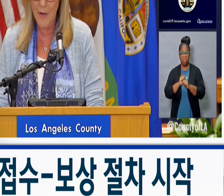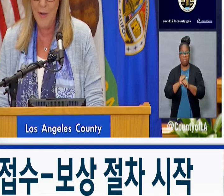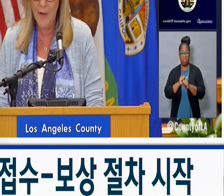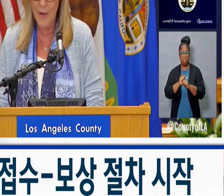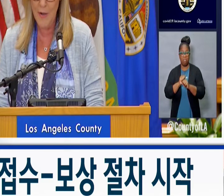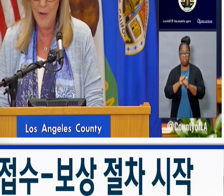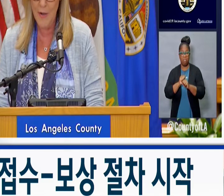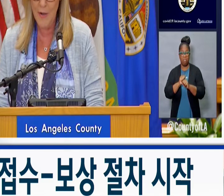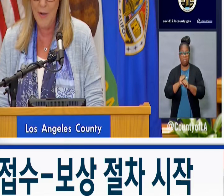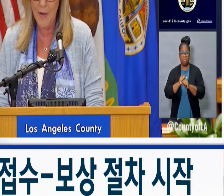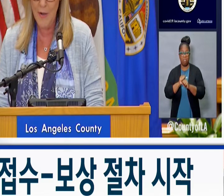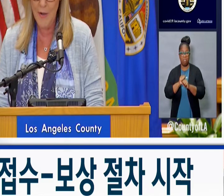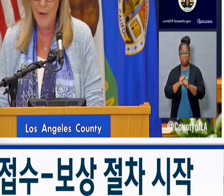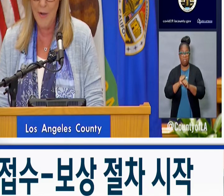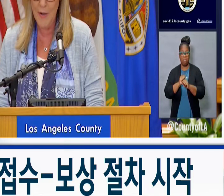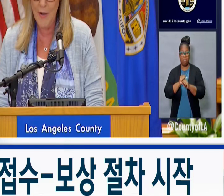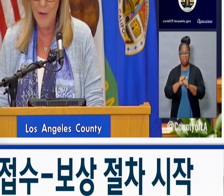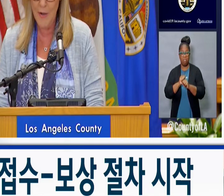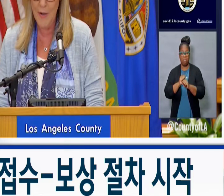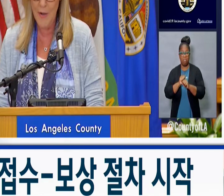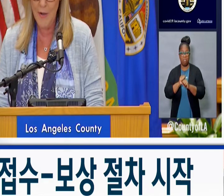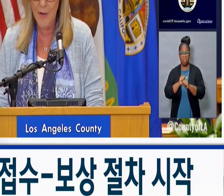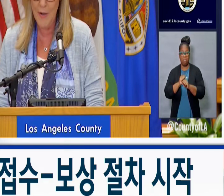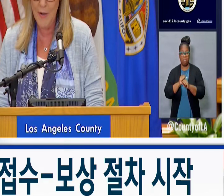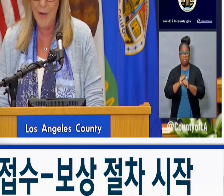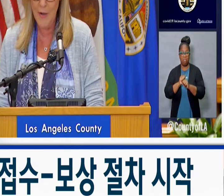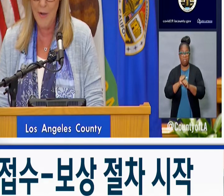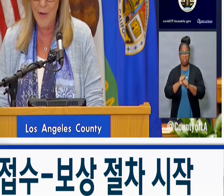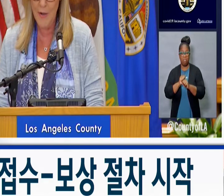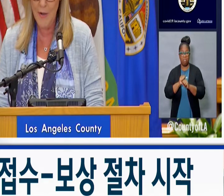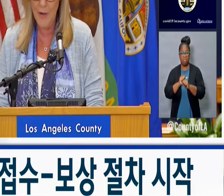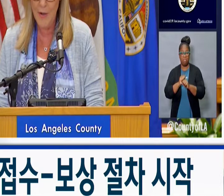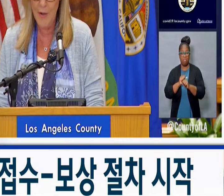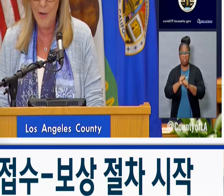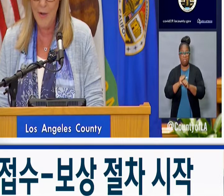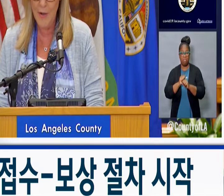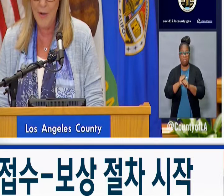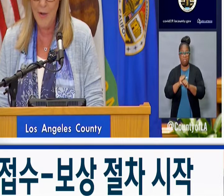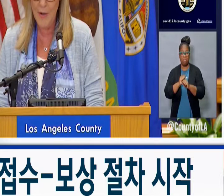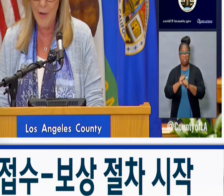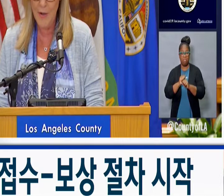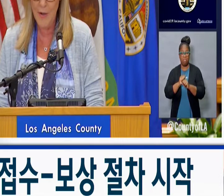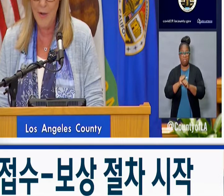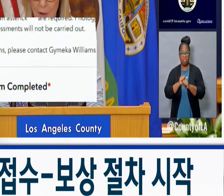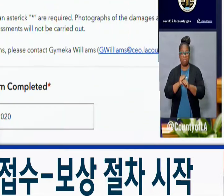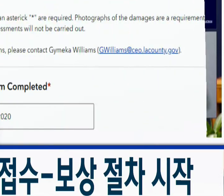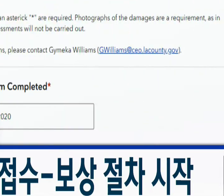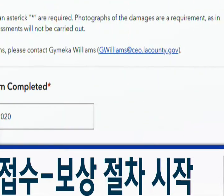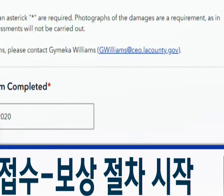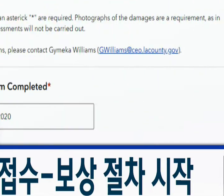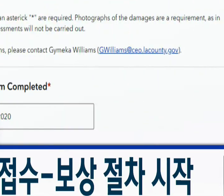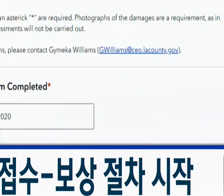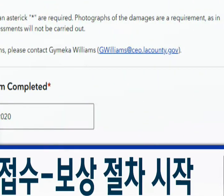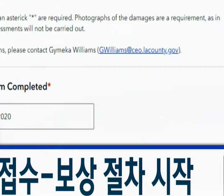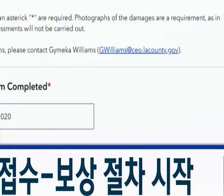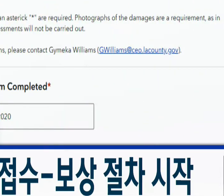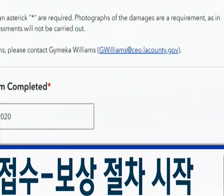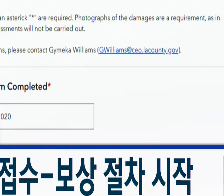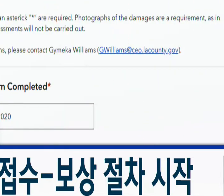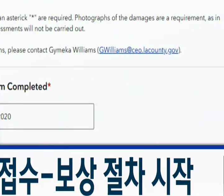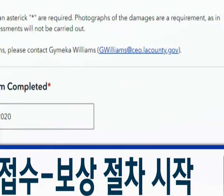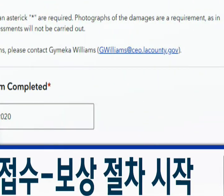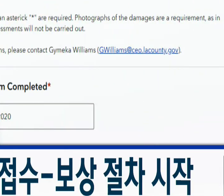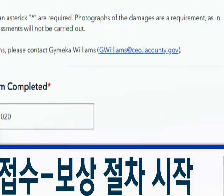4 la 카운티 정부가 시위 와 관련된 p 업소들의 시 물을 바뀌었습니다 본격적인 보상 절차도 시작하게